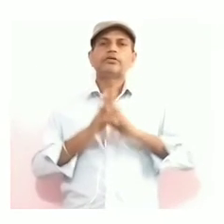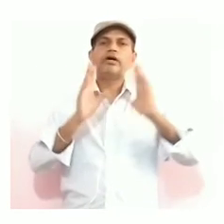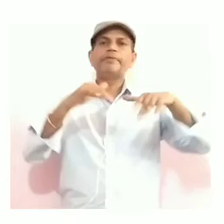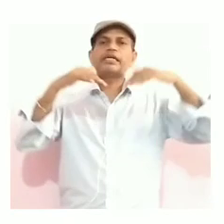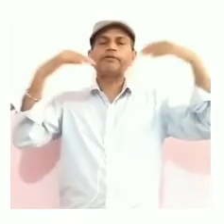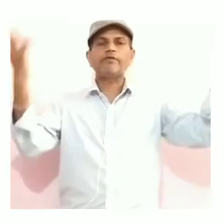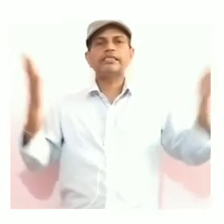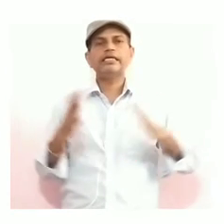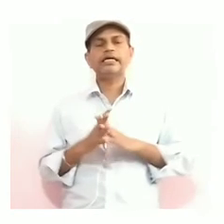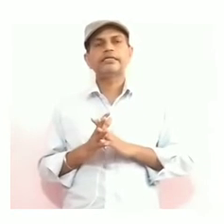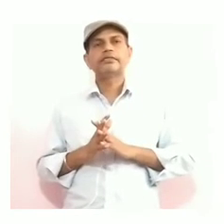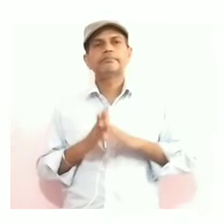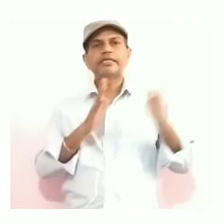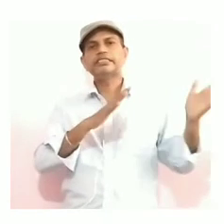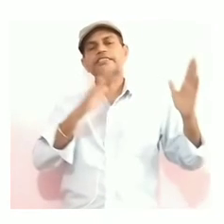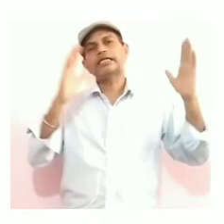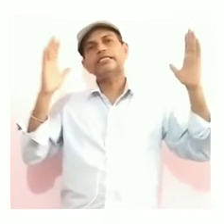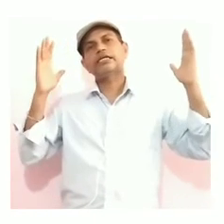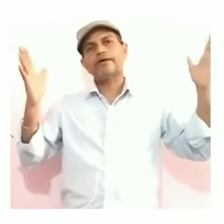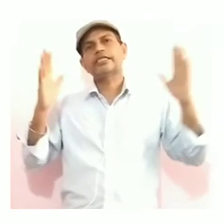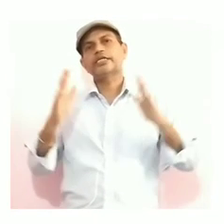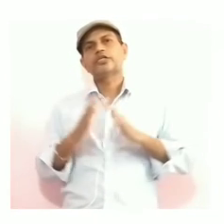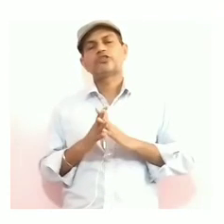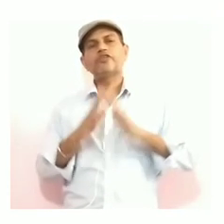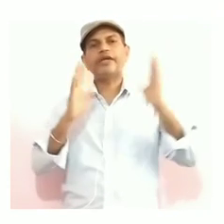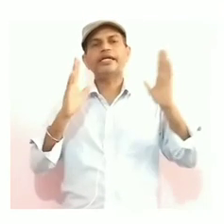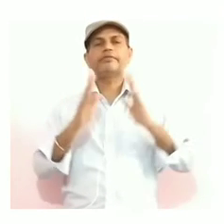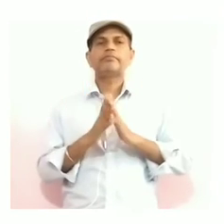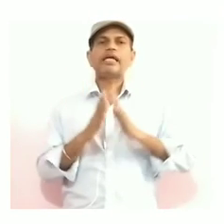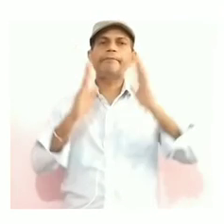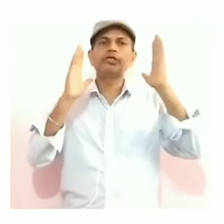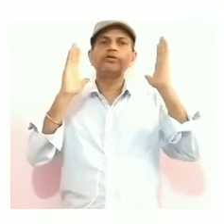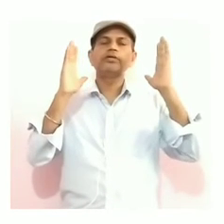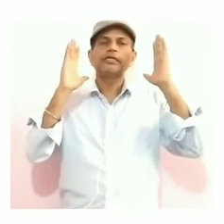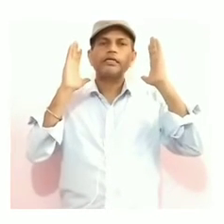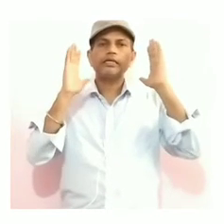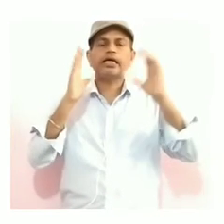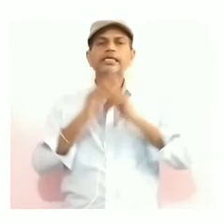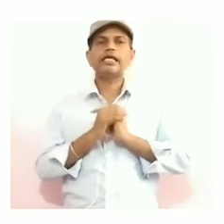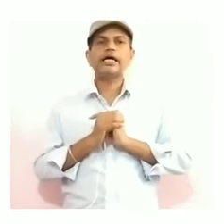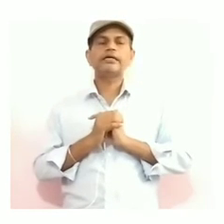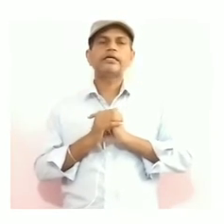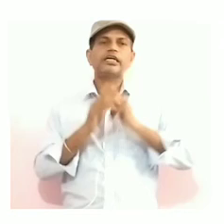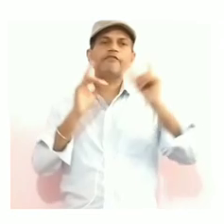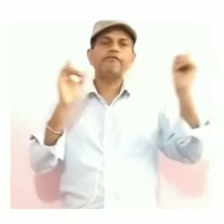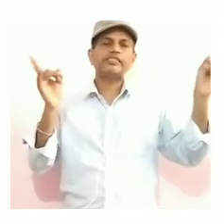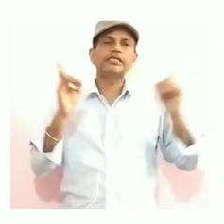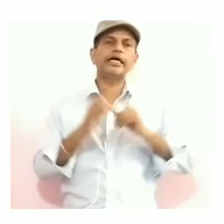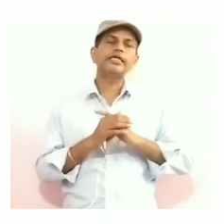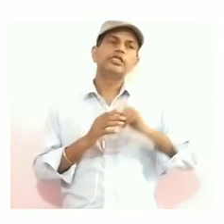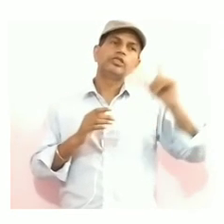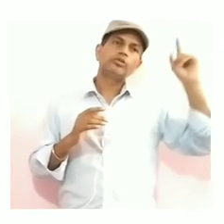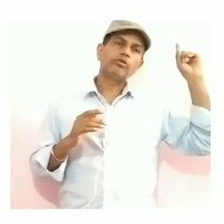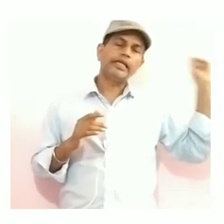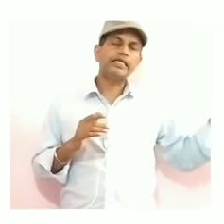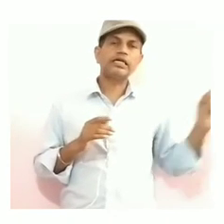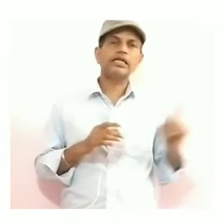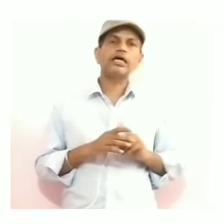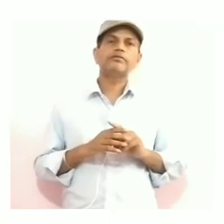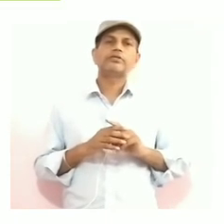है। वह मेकअप करवाती है, पंडित जी शादी करवाते हैं। तो फ्रेंड, मेरा वीडियो कैसा लगा? अगर पसंद आए